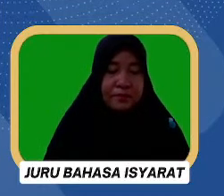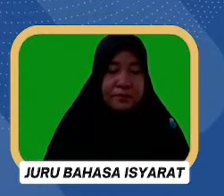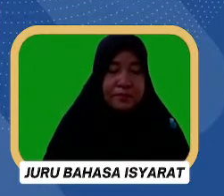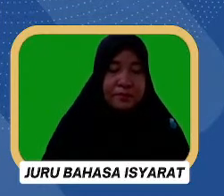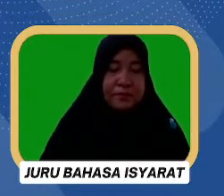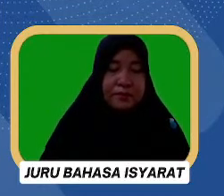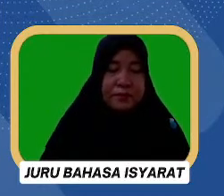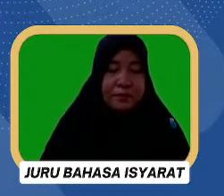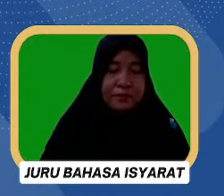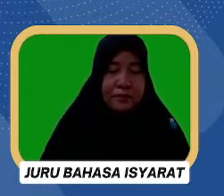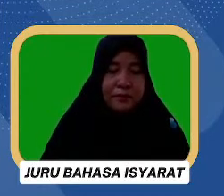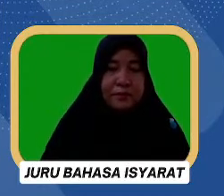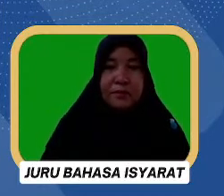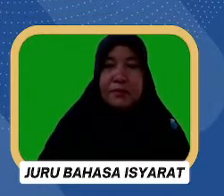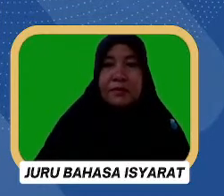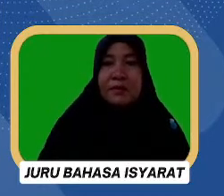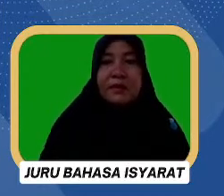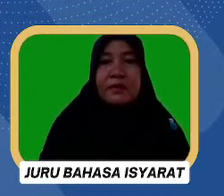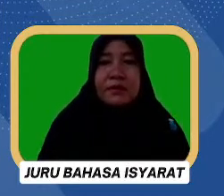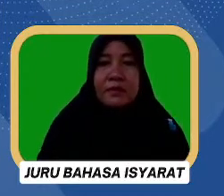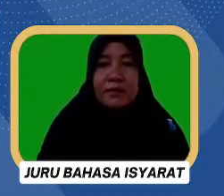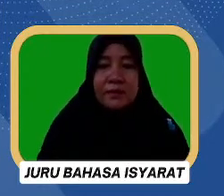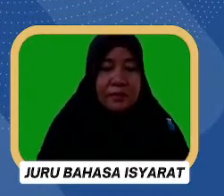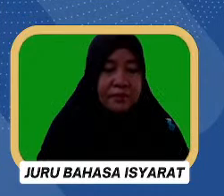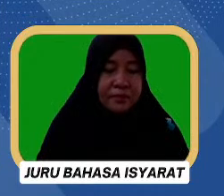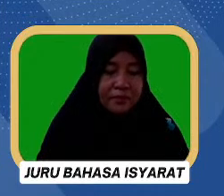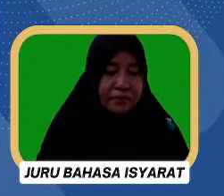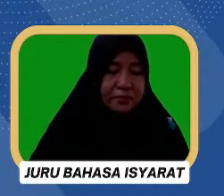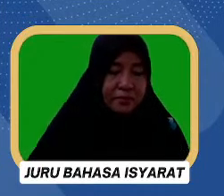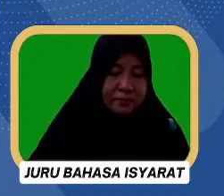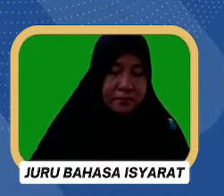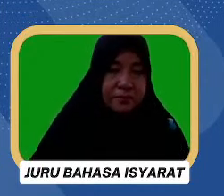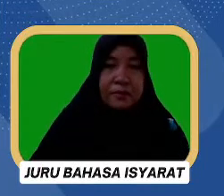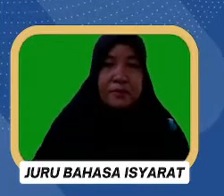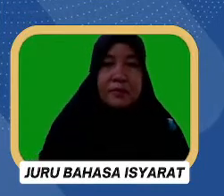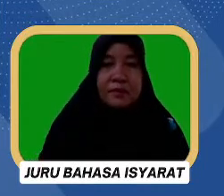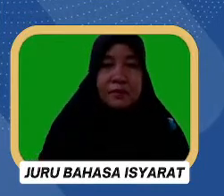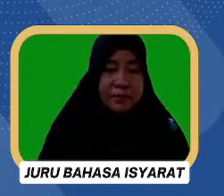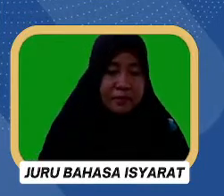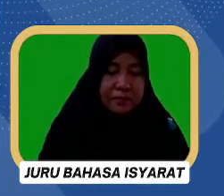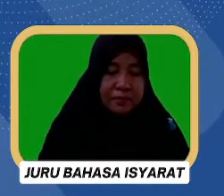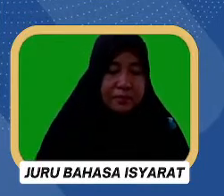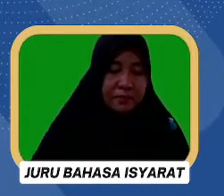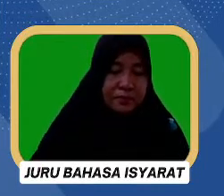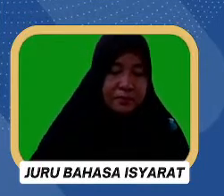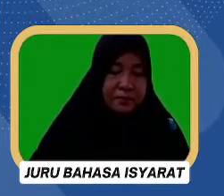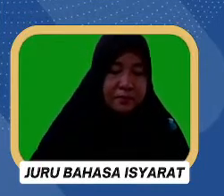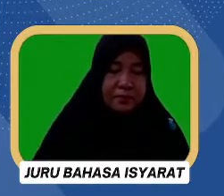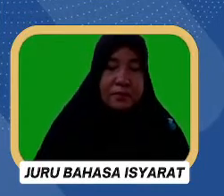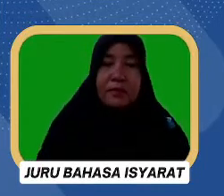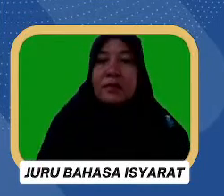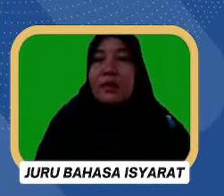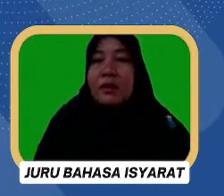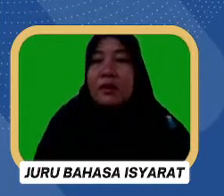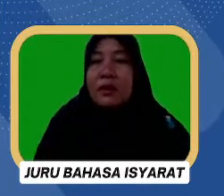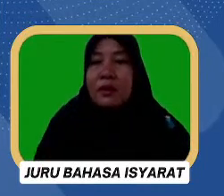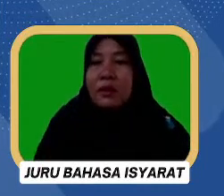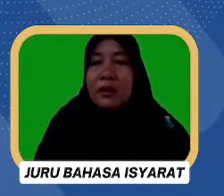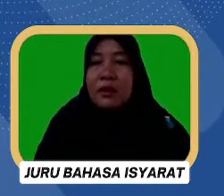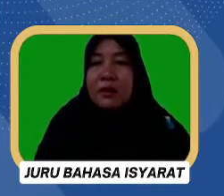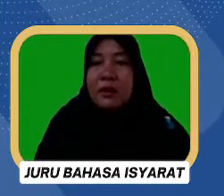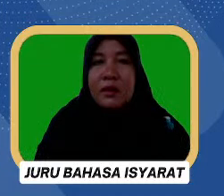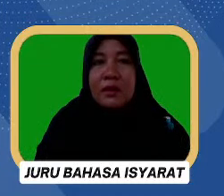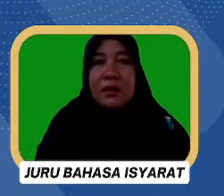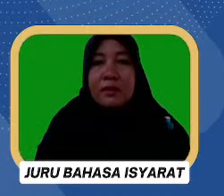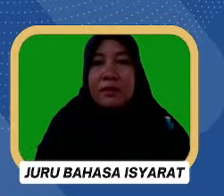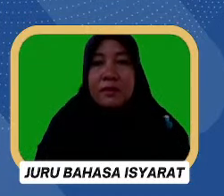dari Kominfo Republik Indonesia dan juga Cyber Kreasi. Untuk itu mari kita sama-sama dengarkan terlebih dahulu keynote speech